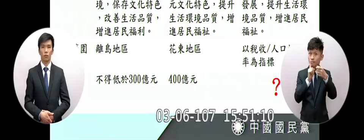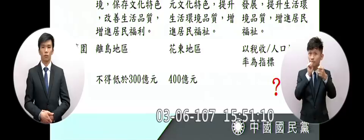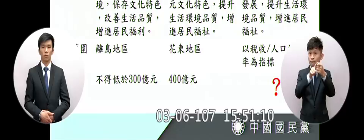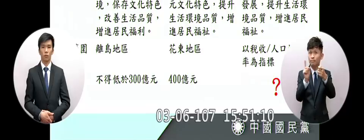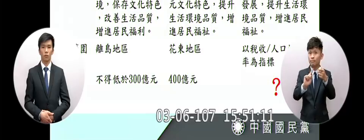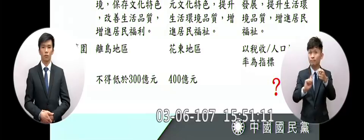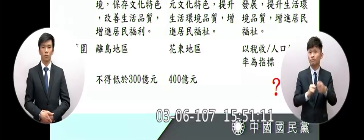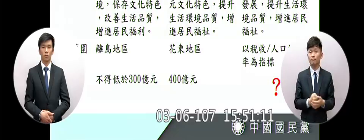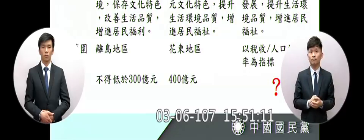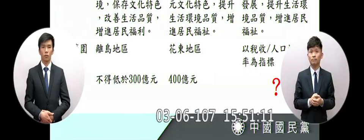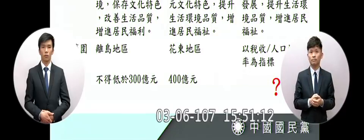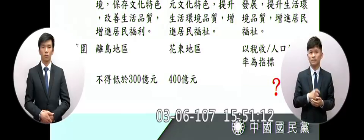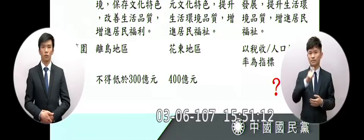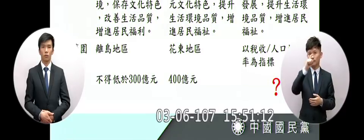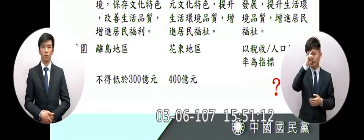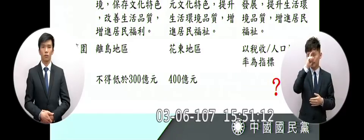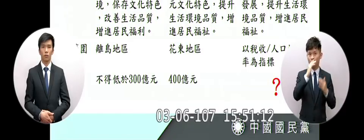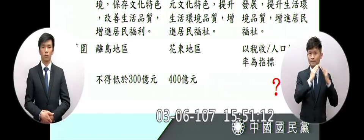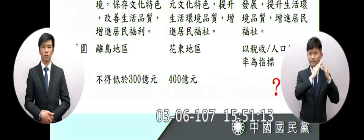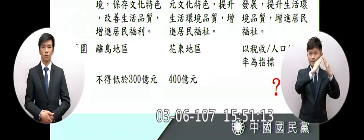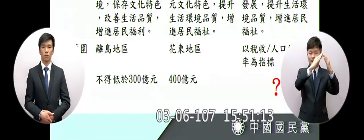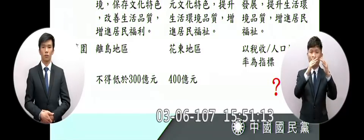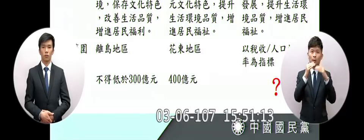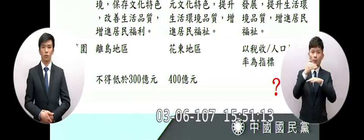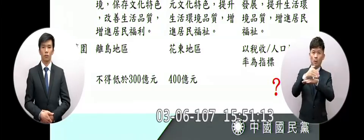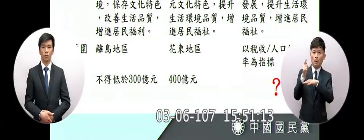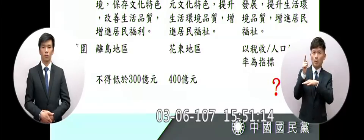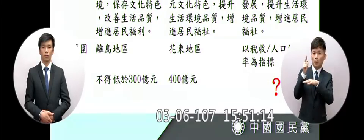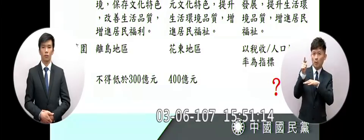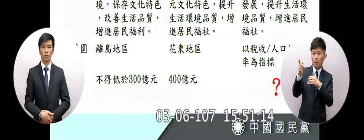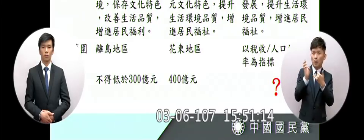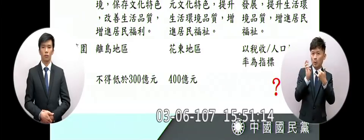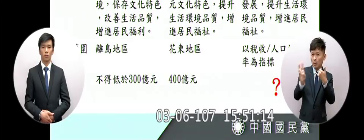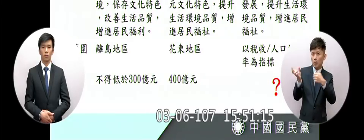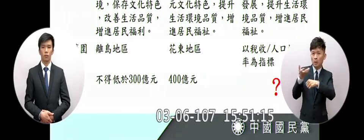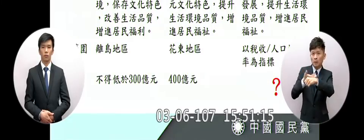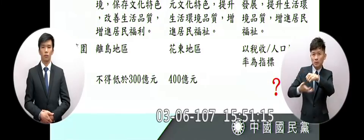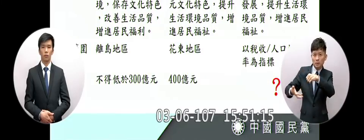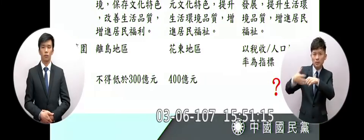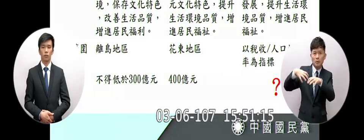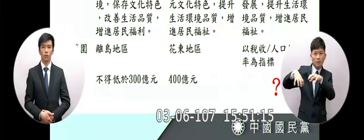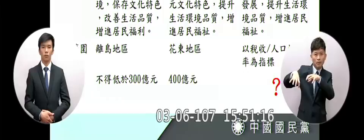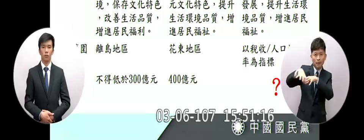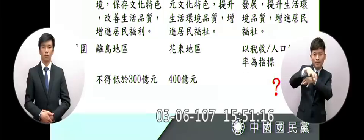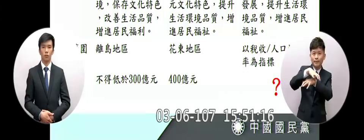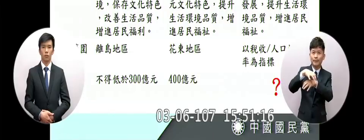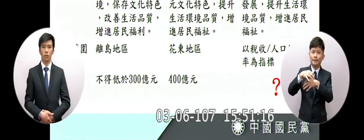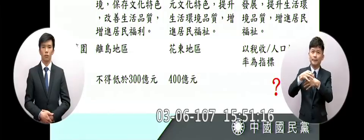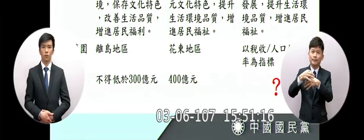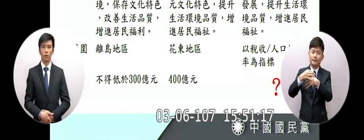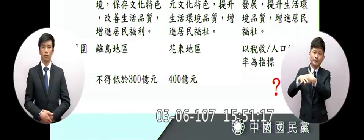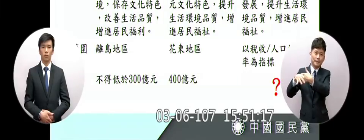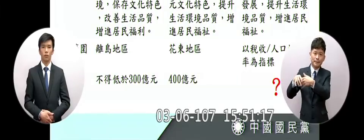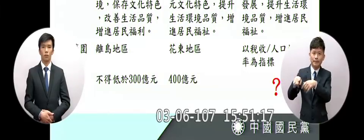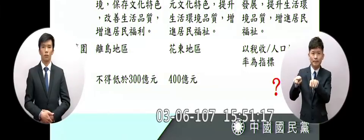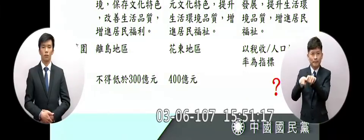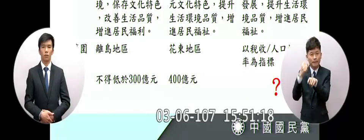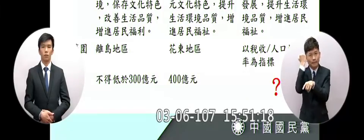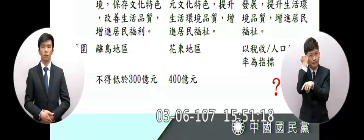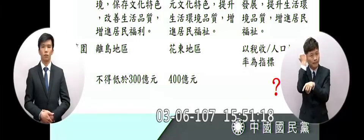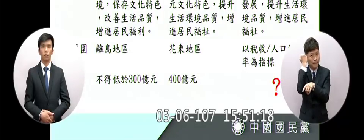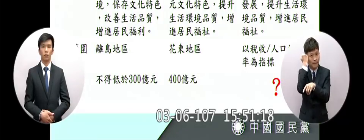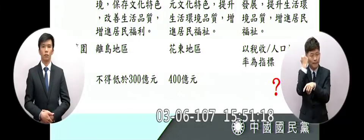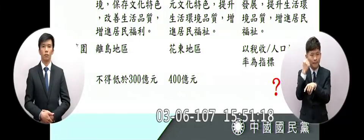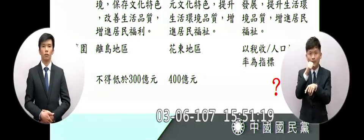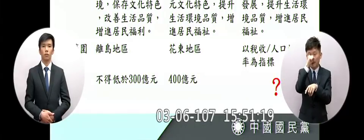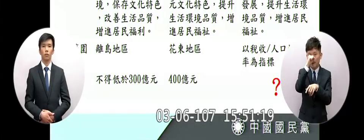要拉平这个城乡差距啦，离岛的各种环境哦啊、比较辛苦，所以我们